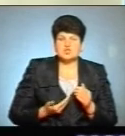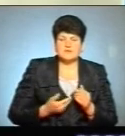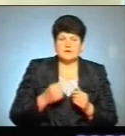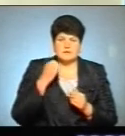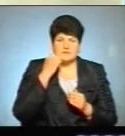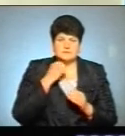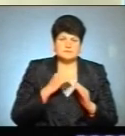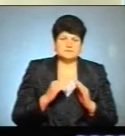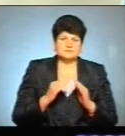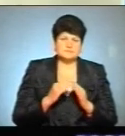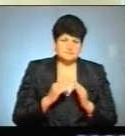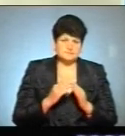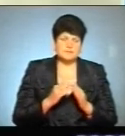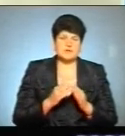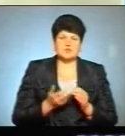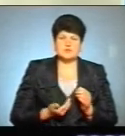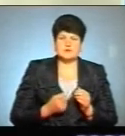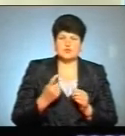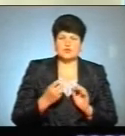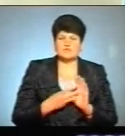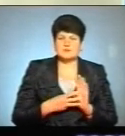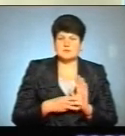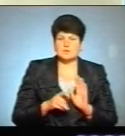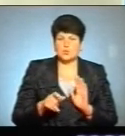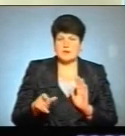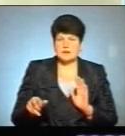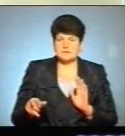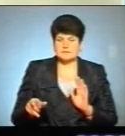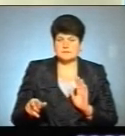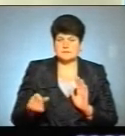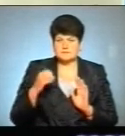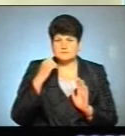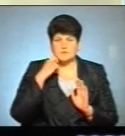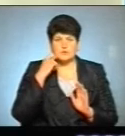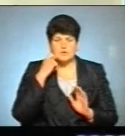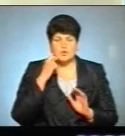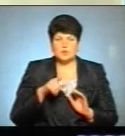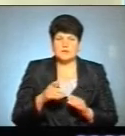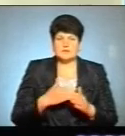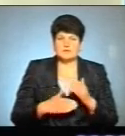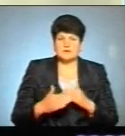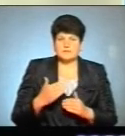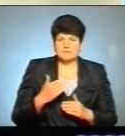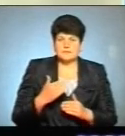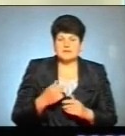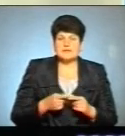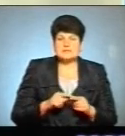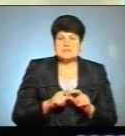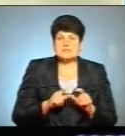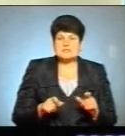геріатричному пансіонаті, проживає 180 людей похилого віку, людей з інвалідністю. І цей